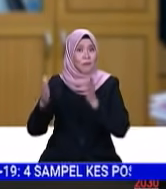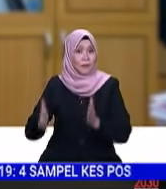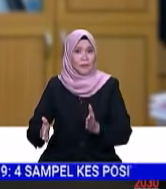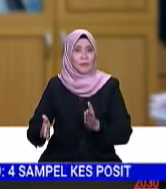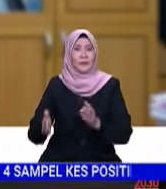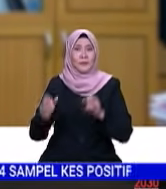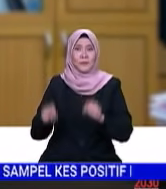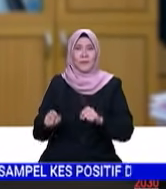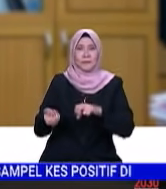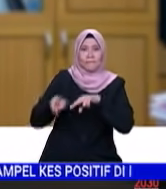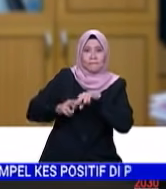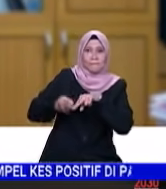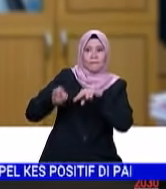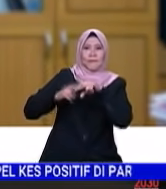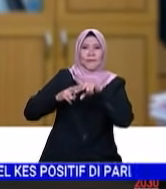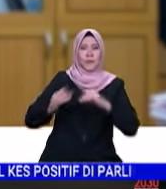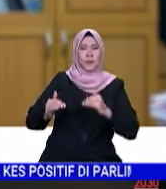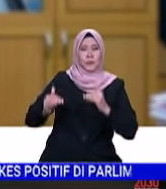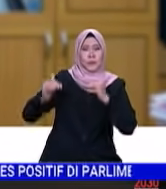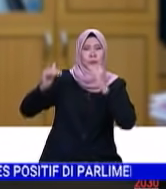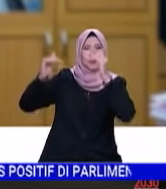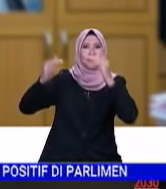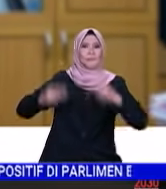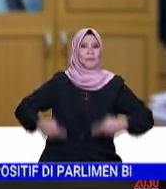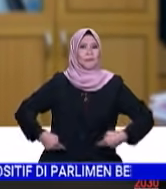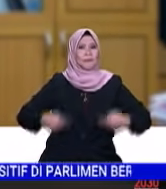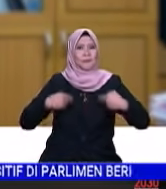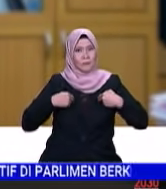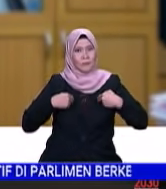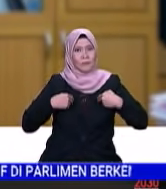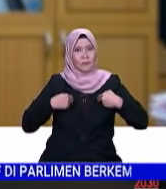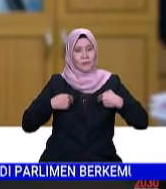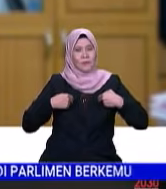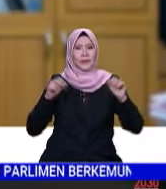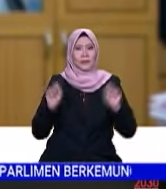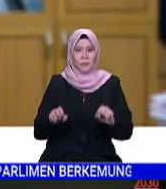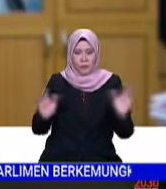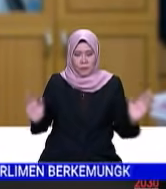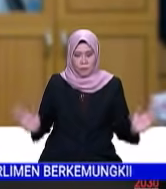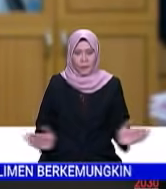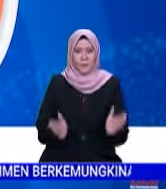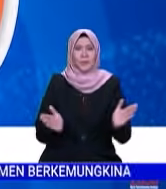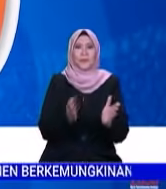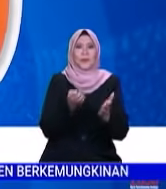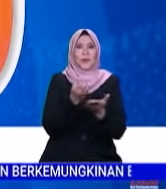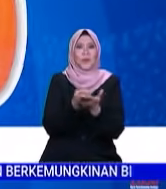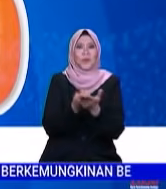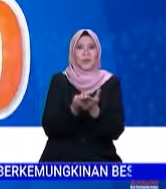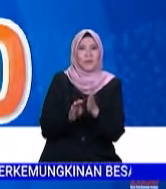seterusnya meningkatkan taraf kehidupan mereka serta dapat merangsangkan ekonomi negara.